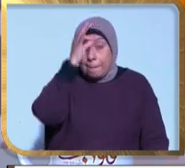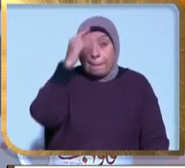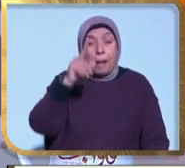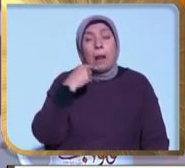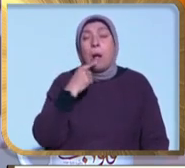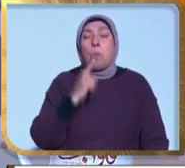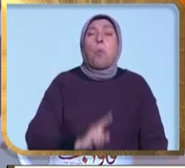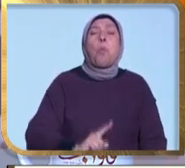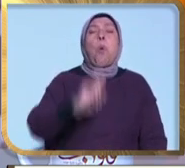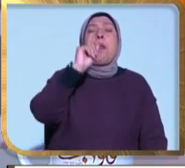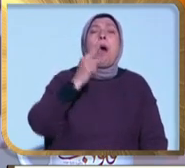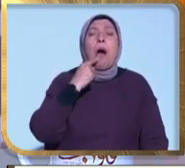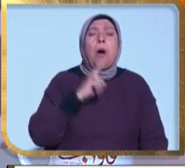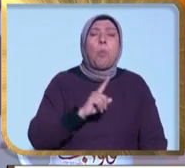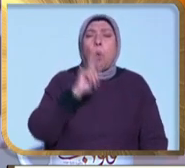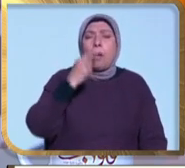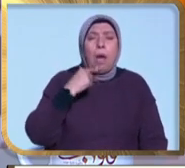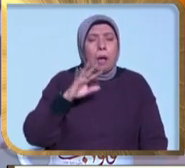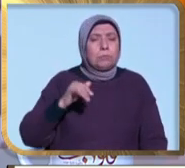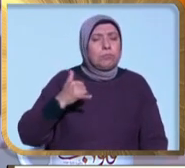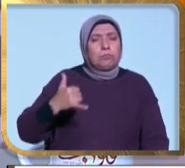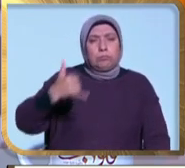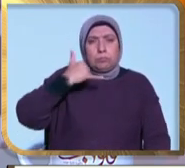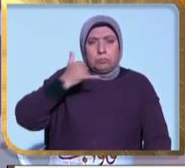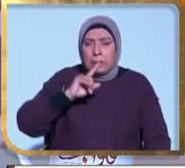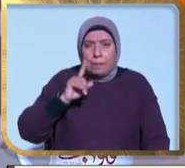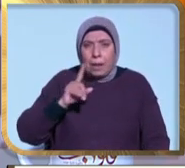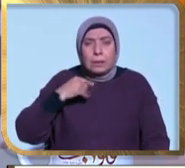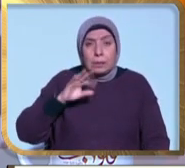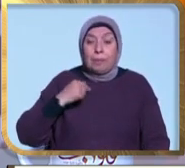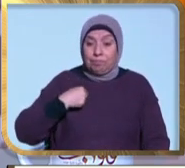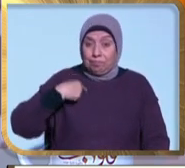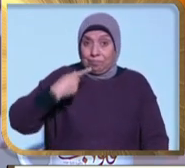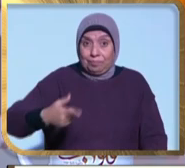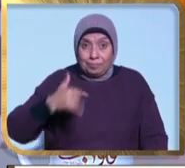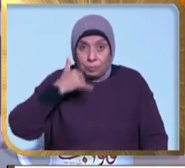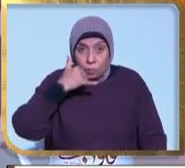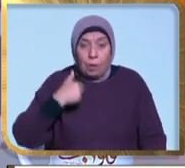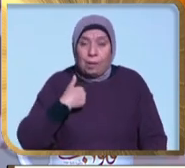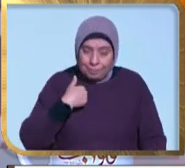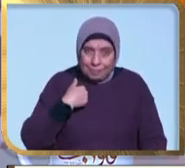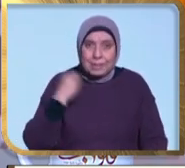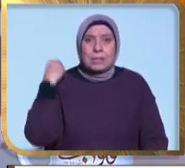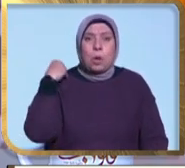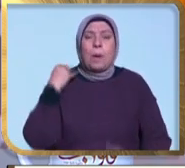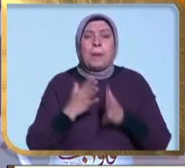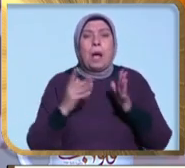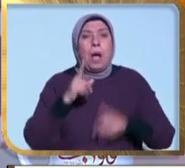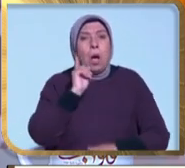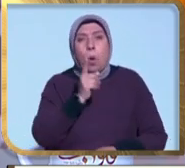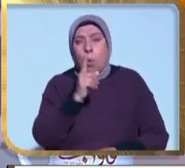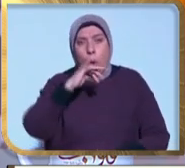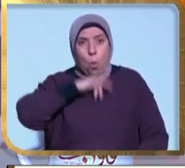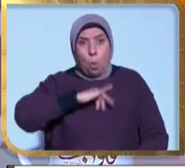بتود ك وانت بتوديها ده شيء ضروري ومهم ولا تنوي القطيعه ابدا صاحبه السؤال